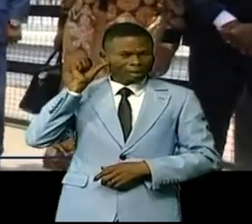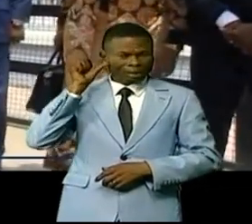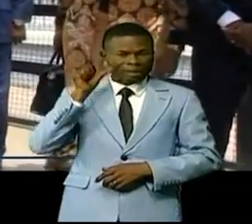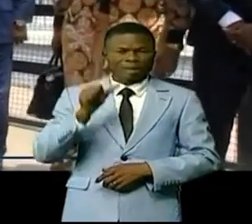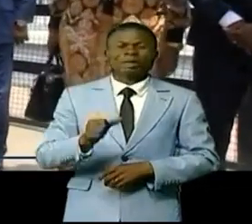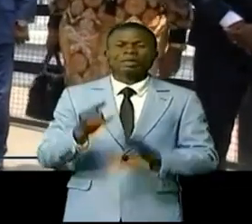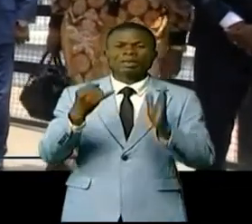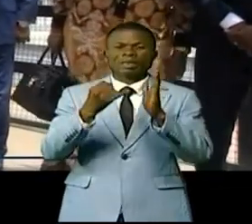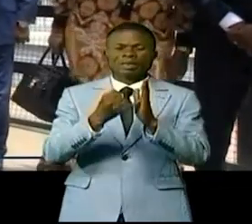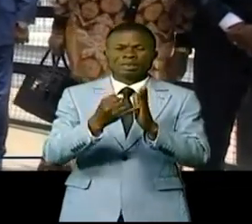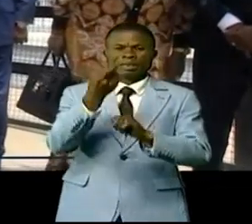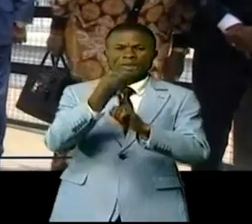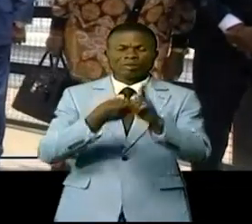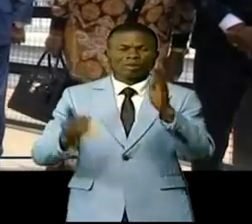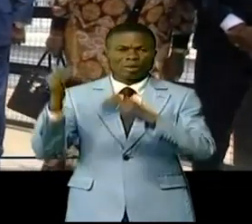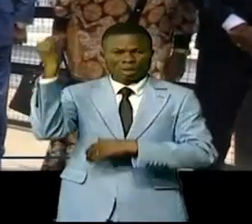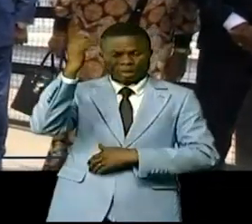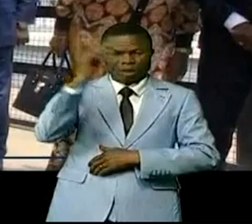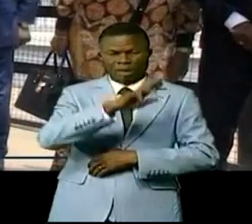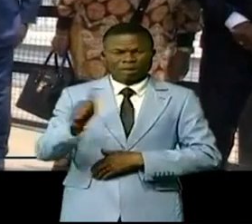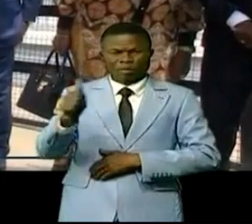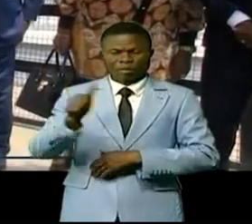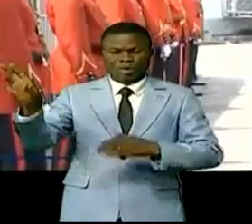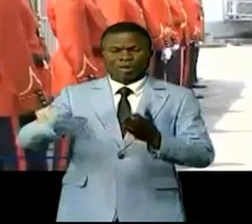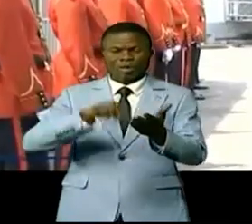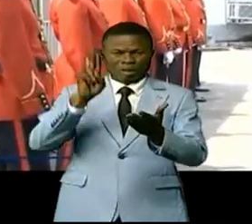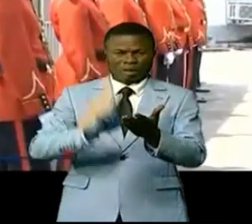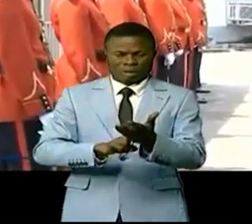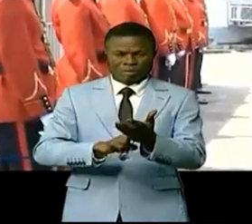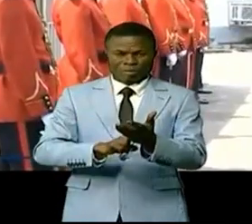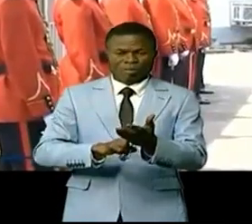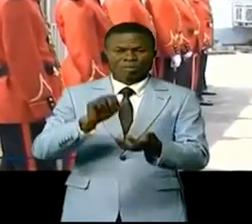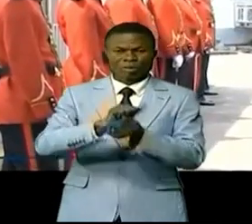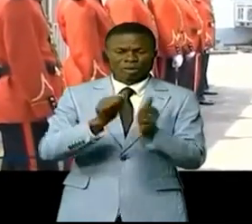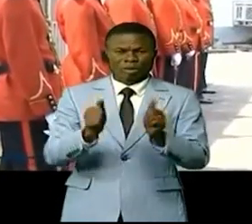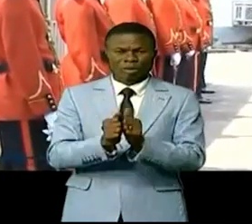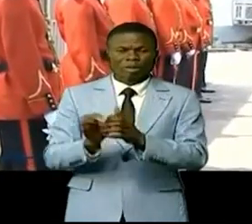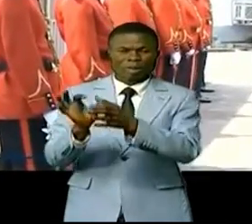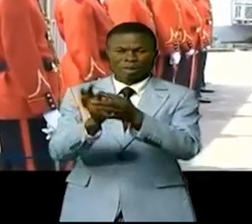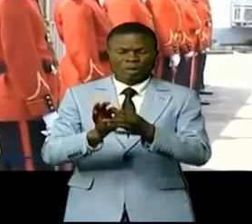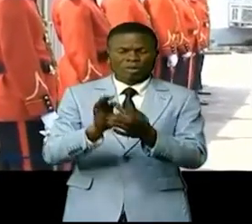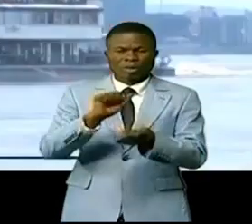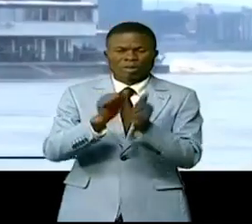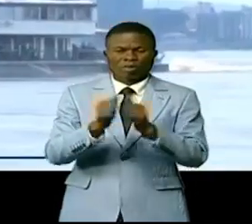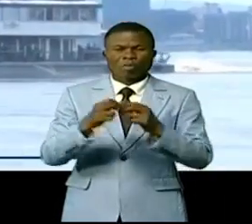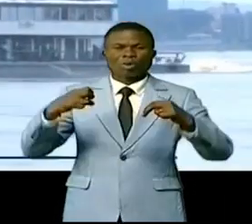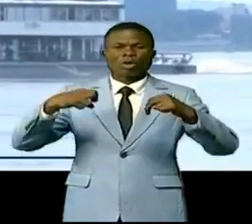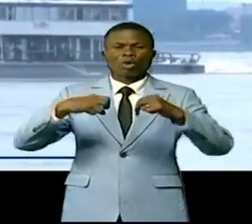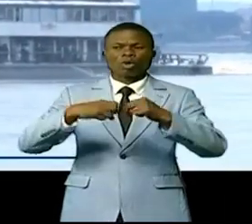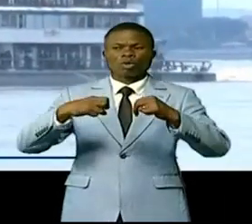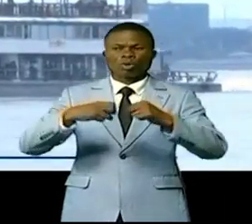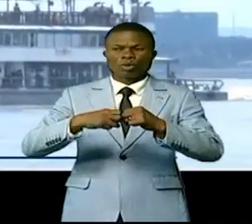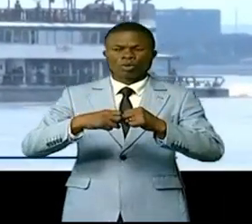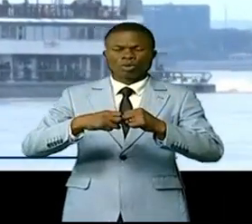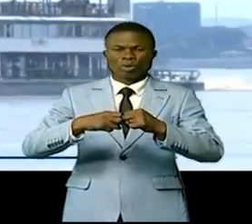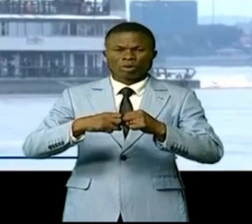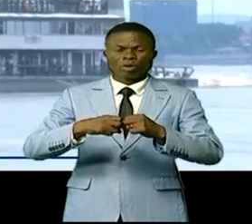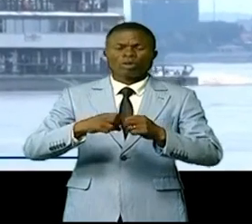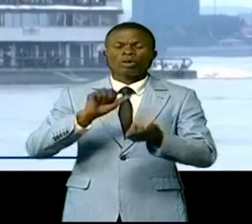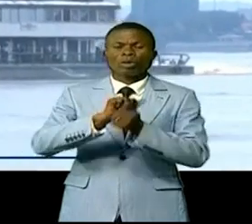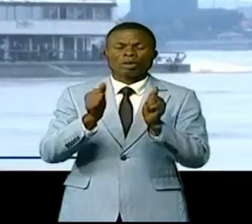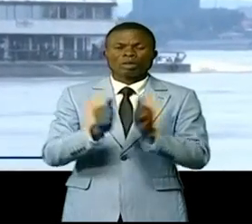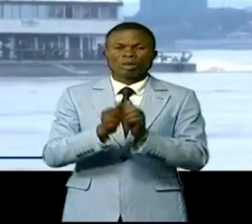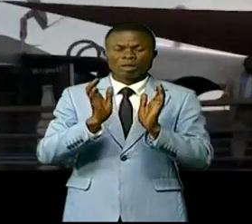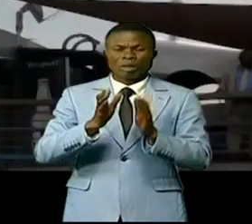la déclaration conjointe et l'accord bipartite sur la collaboration énergétique. Majestique Roy Vert est